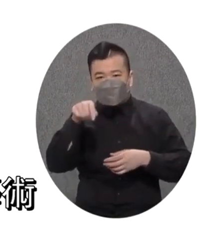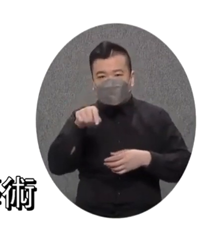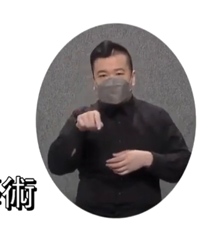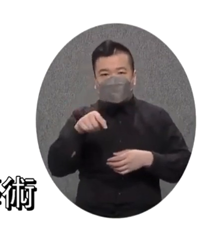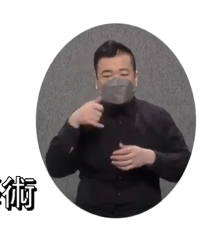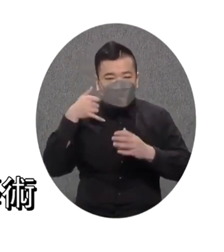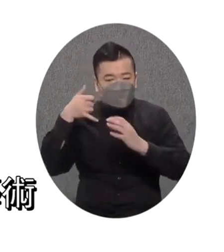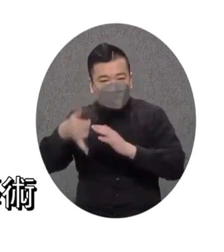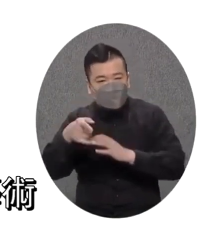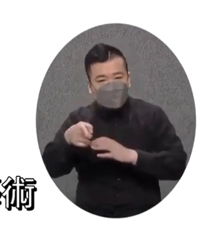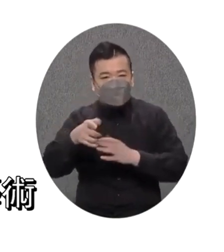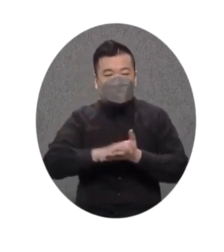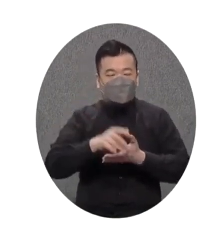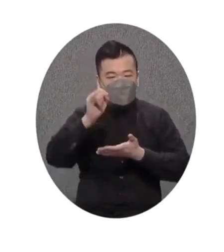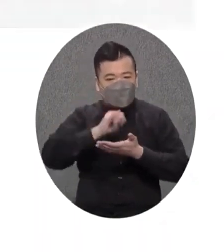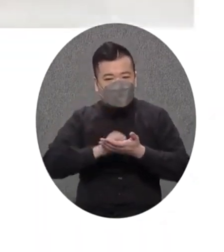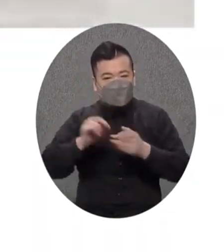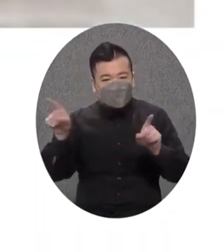計或者這個藝術裡面。